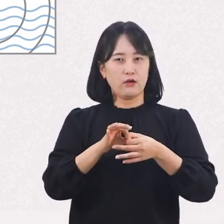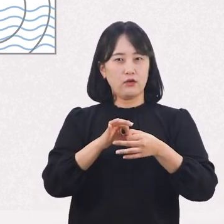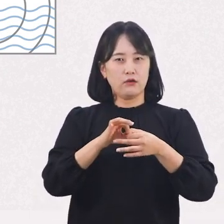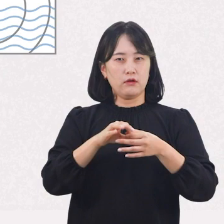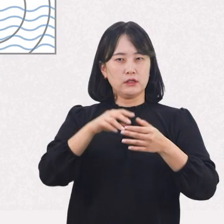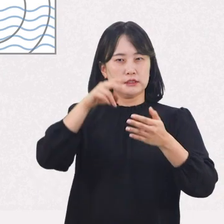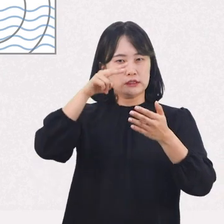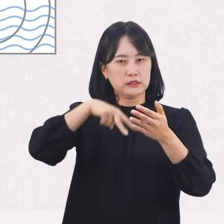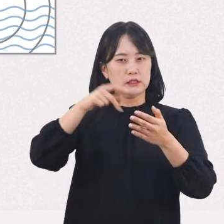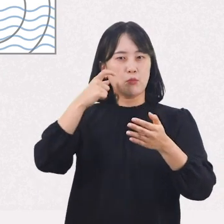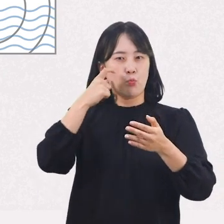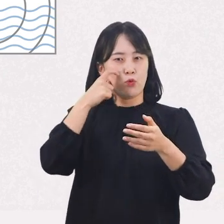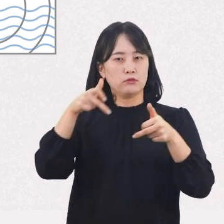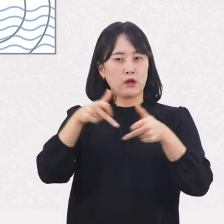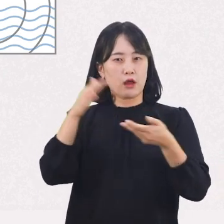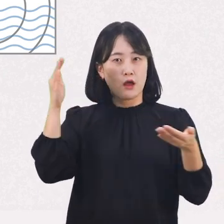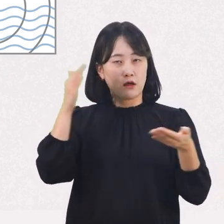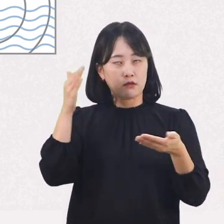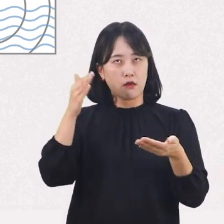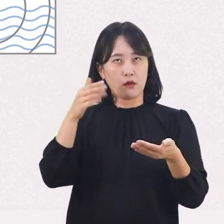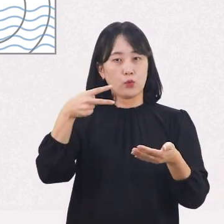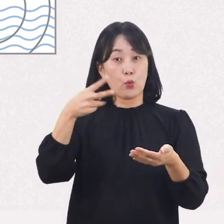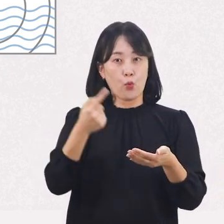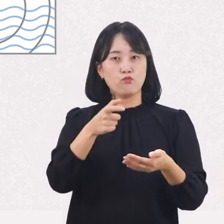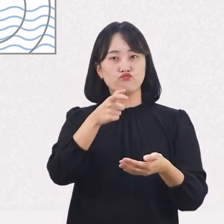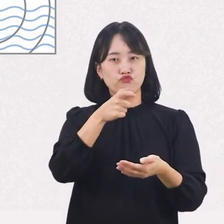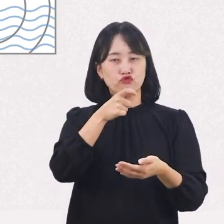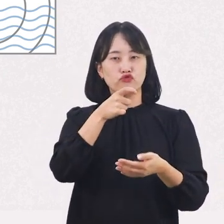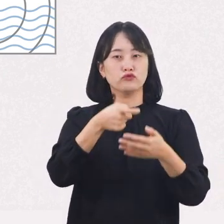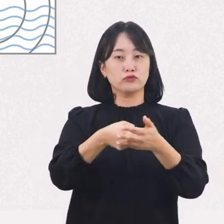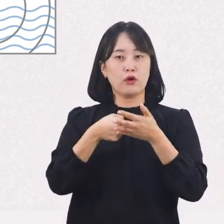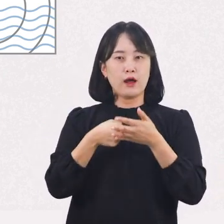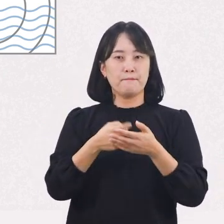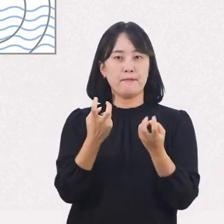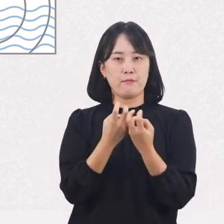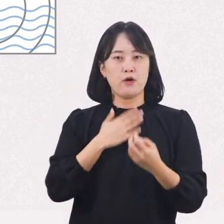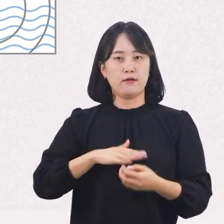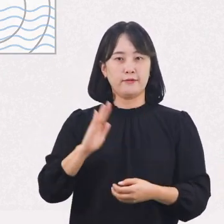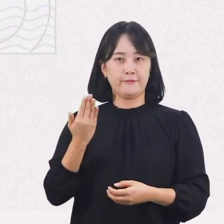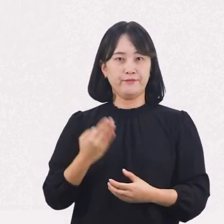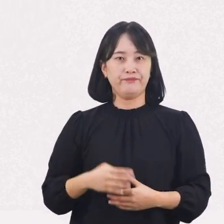장애 학생들도 물 절약하는 방법을 그림으로 배우게 되었습니다.